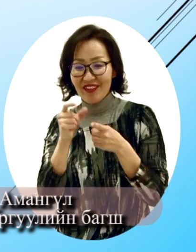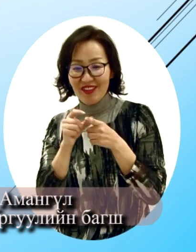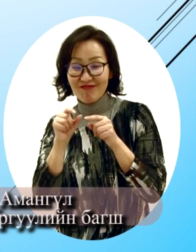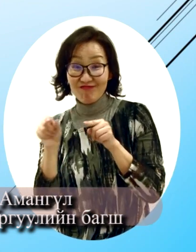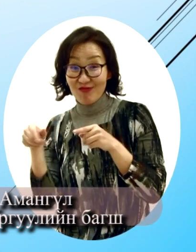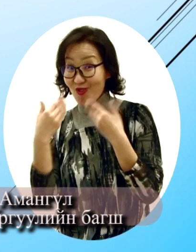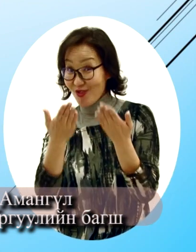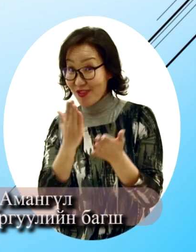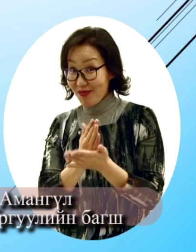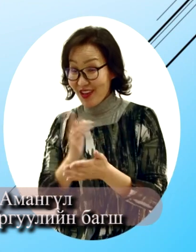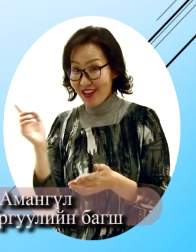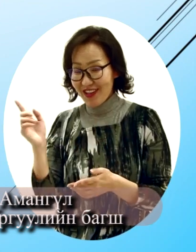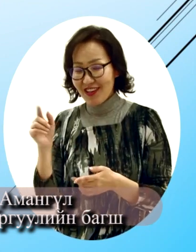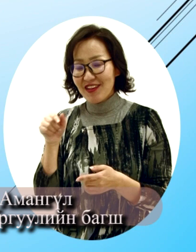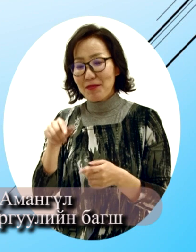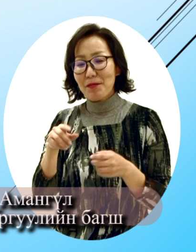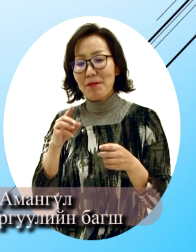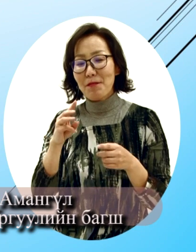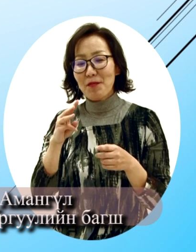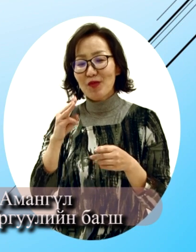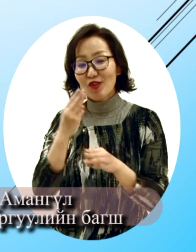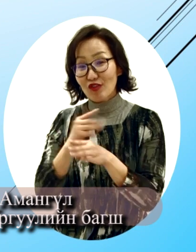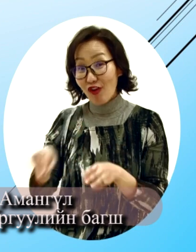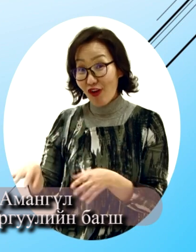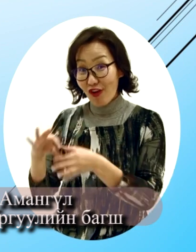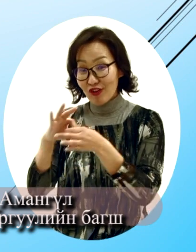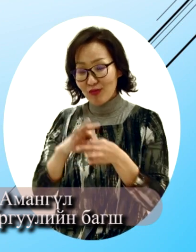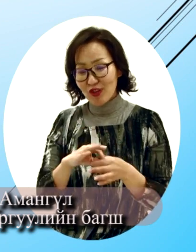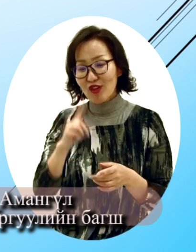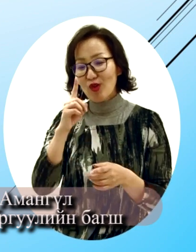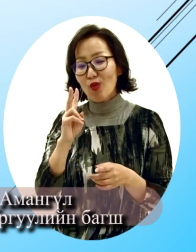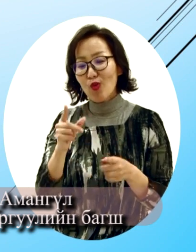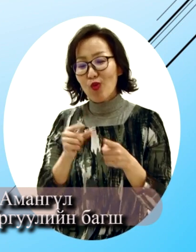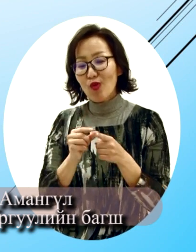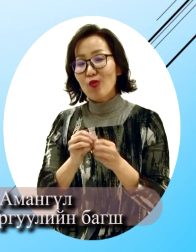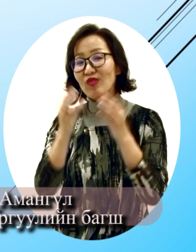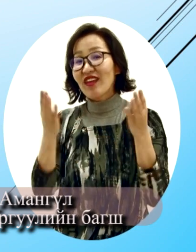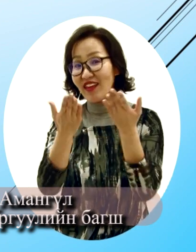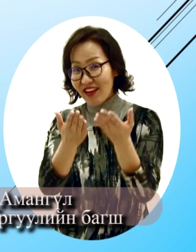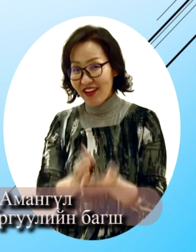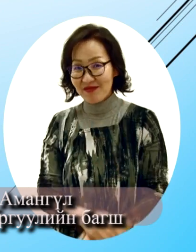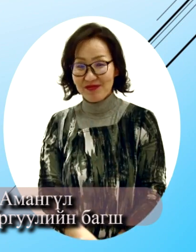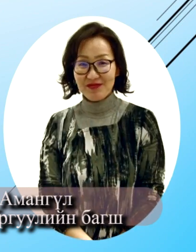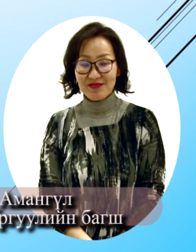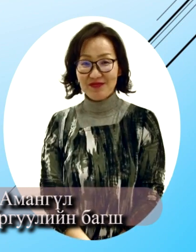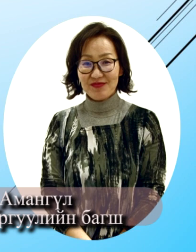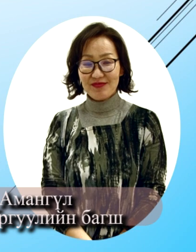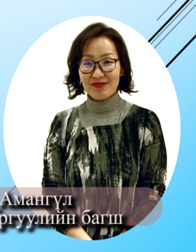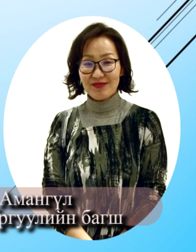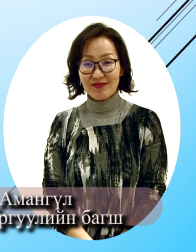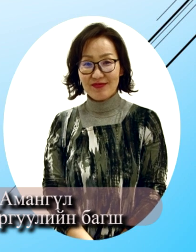Осы буындарды математикаға байланысты монголша бір сөз құраңдар. Кемчүкүн деген сөз шығады.